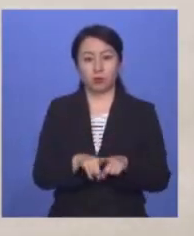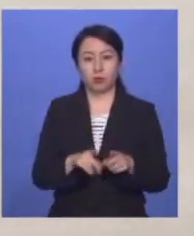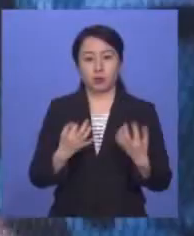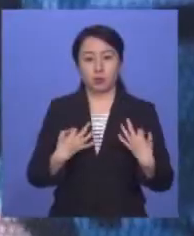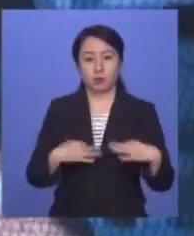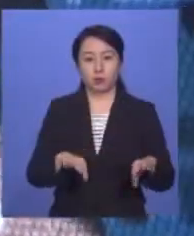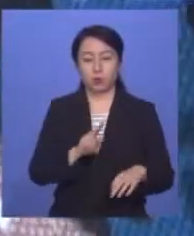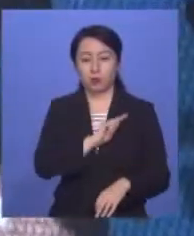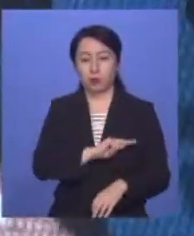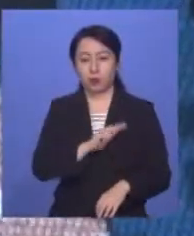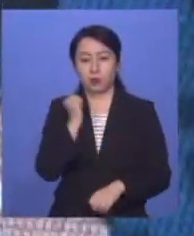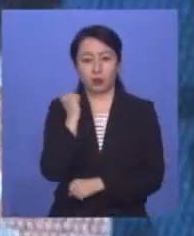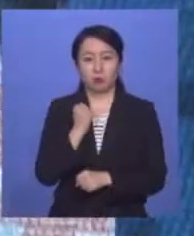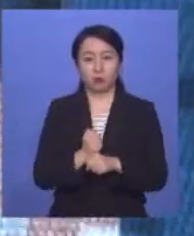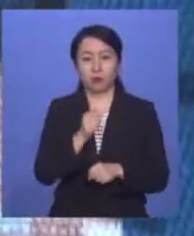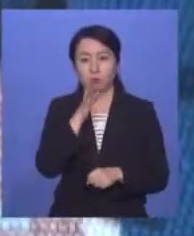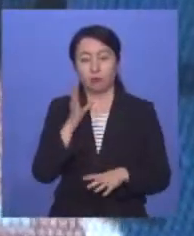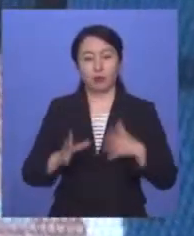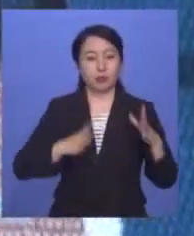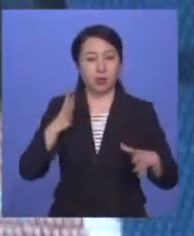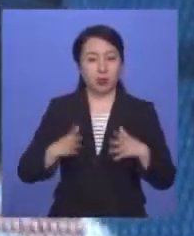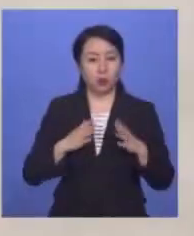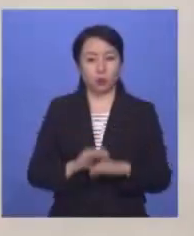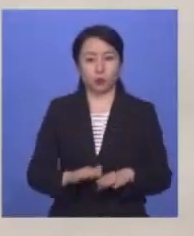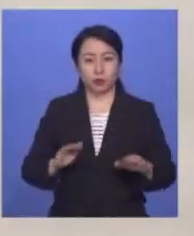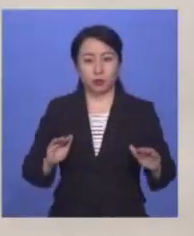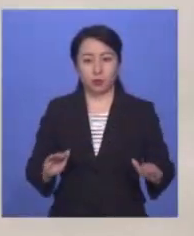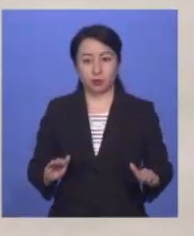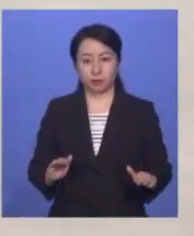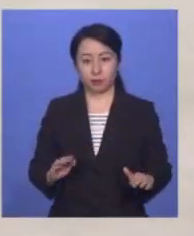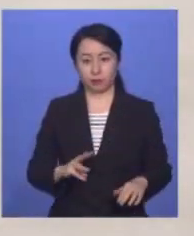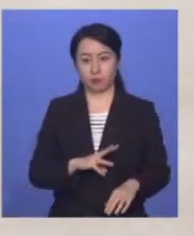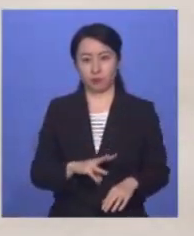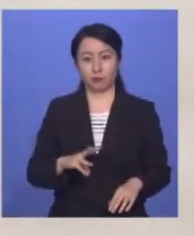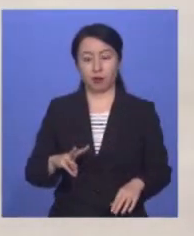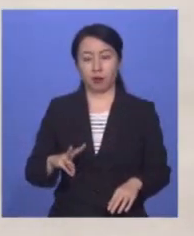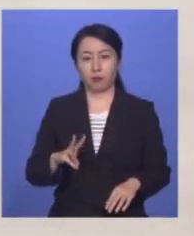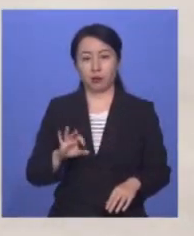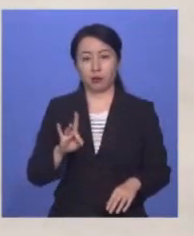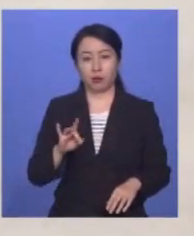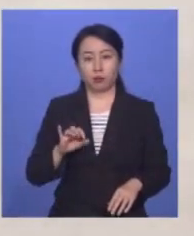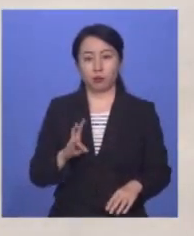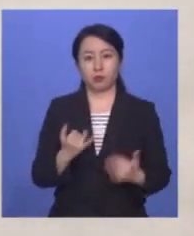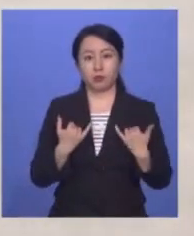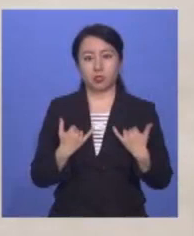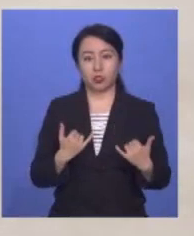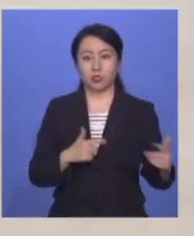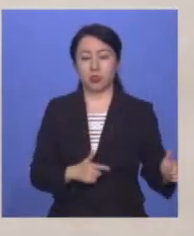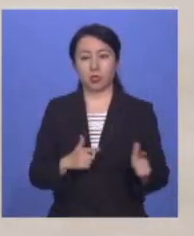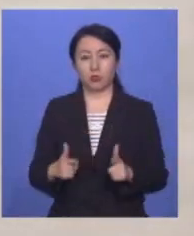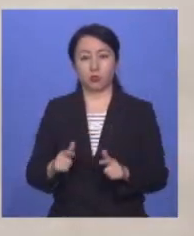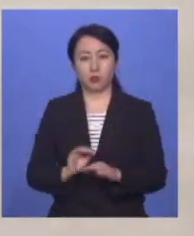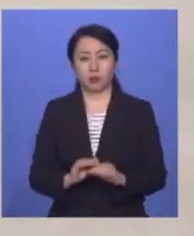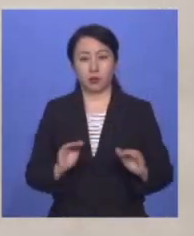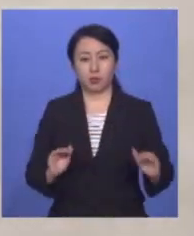свободно от рабочего времени тренирует детей по ММА «Панкратион». На данный момент готовит